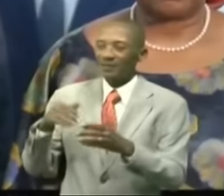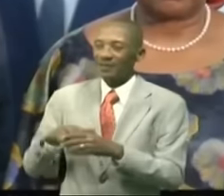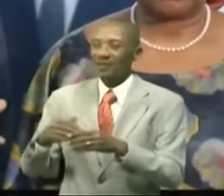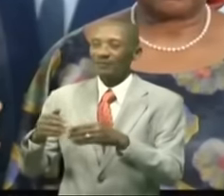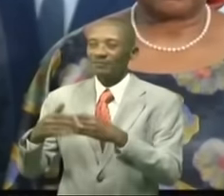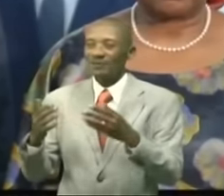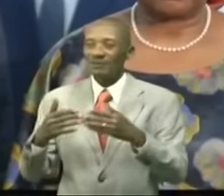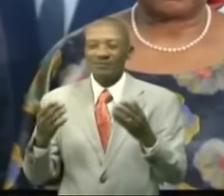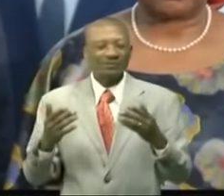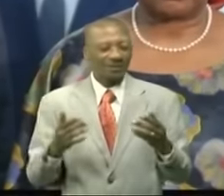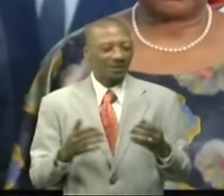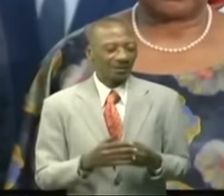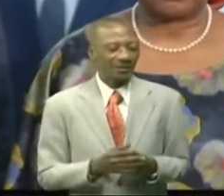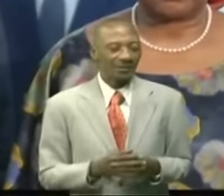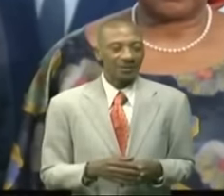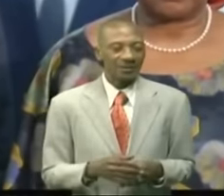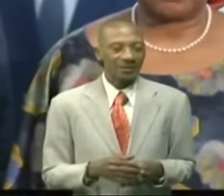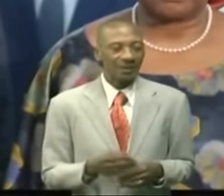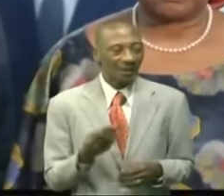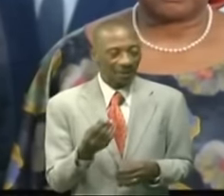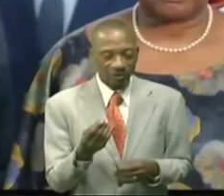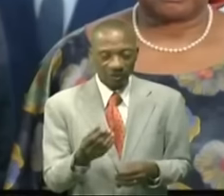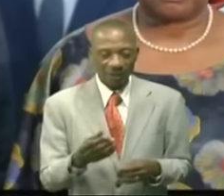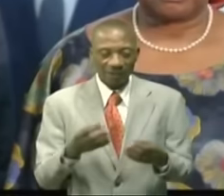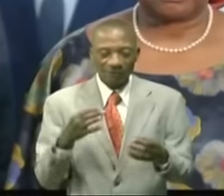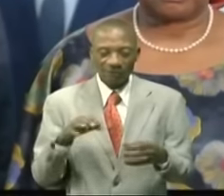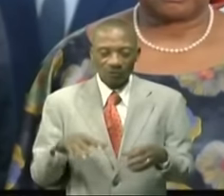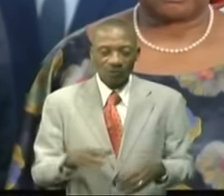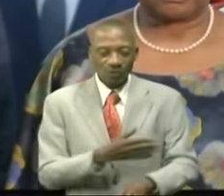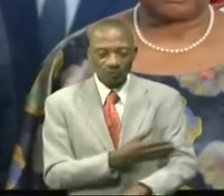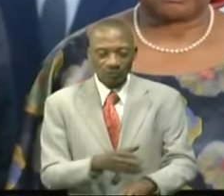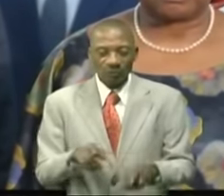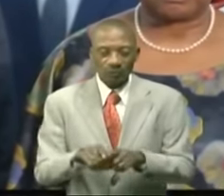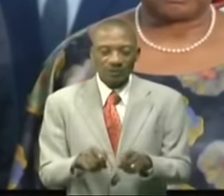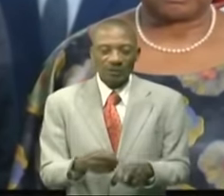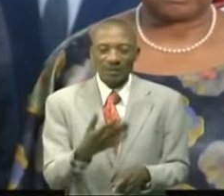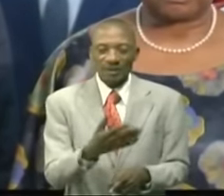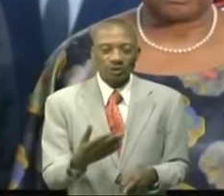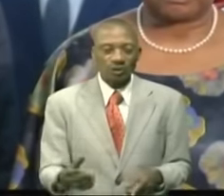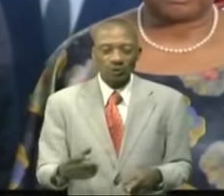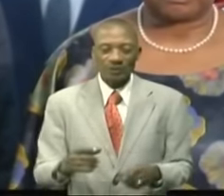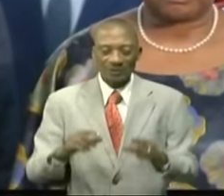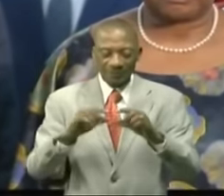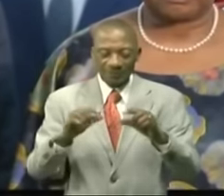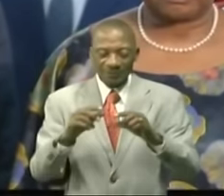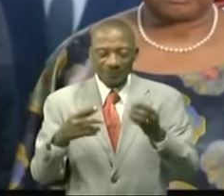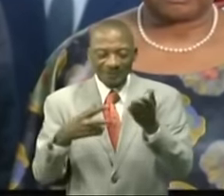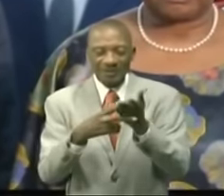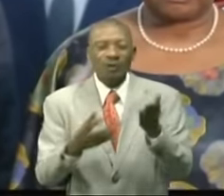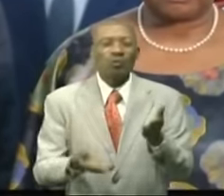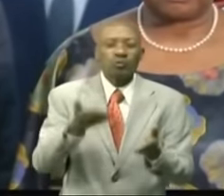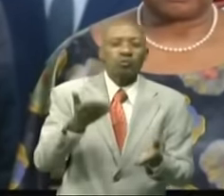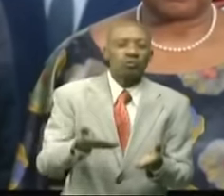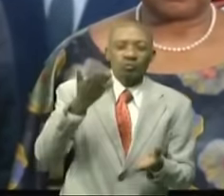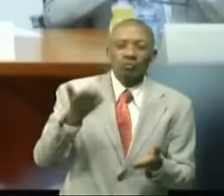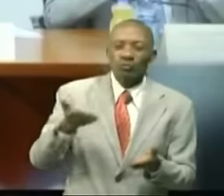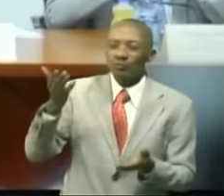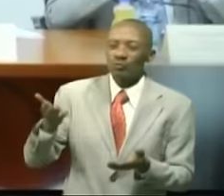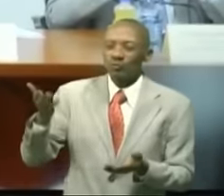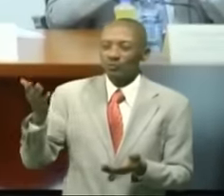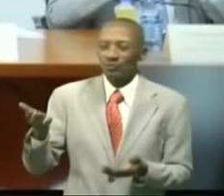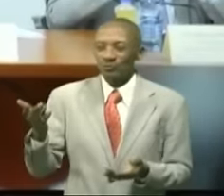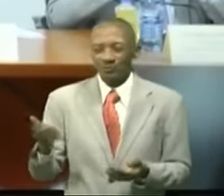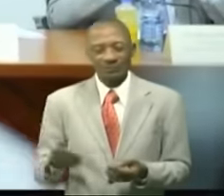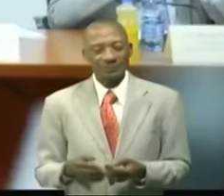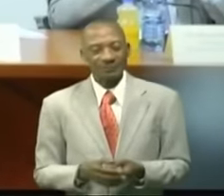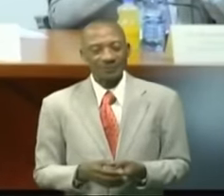les données qui sont à notre disposition montrent que tant sur le marché interbancaire que sur le marché parallèle, le taux est